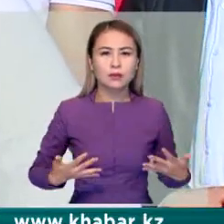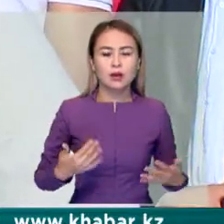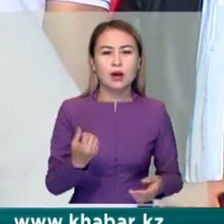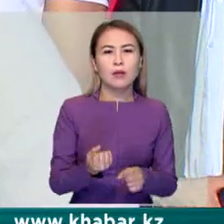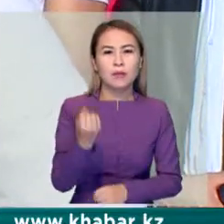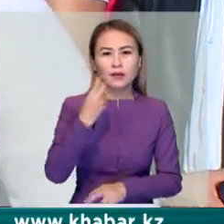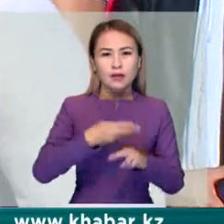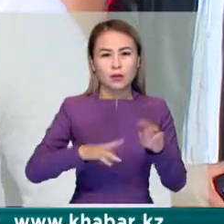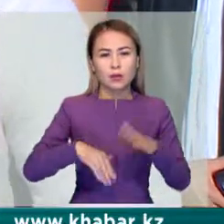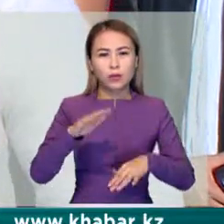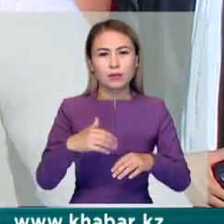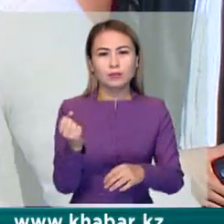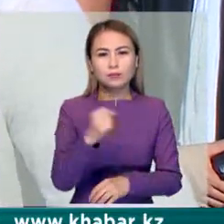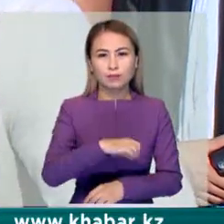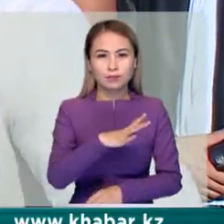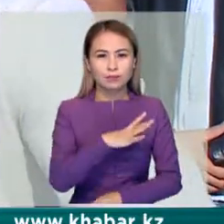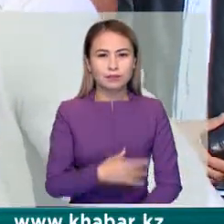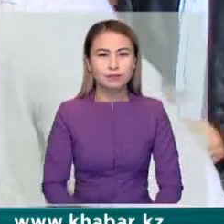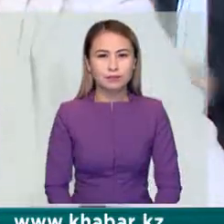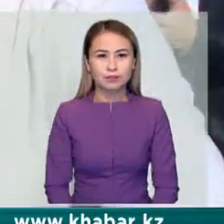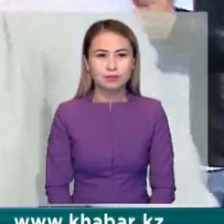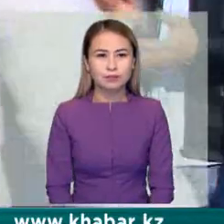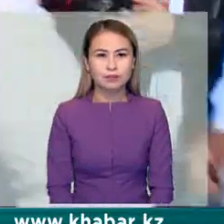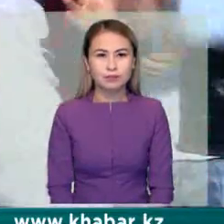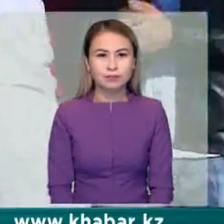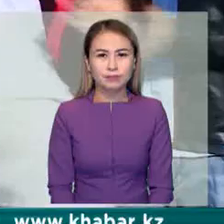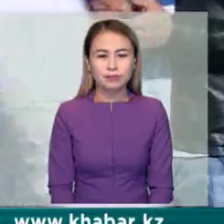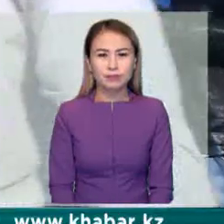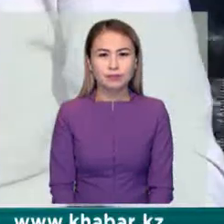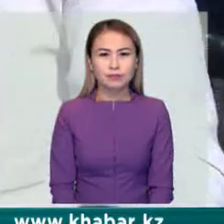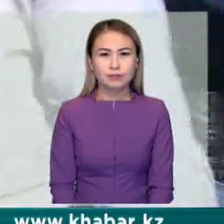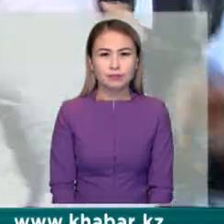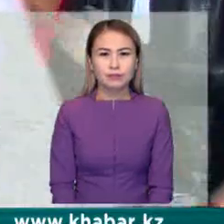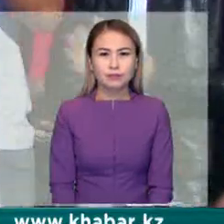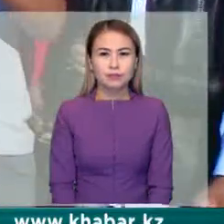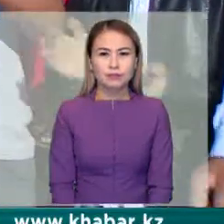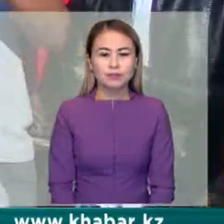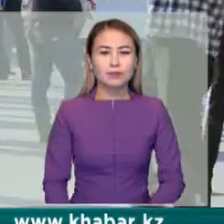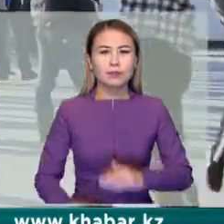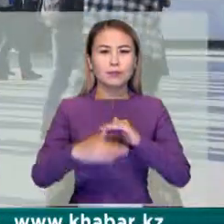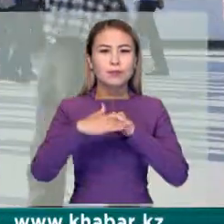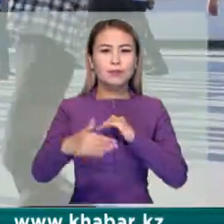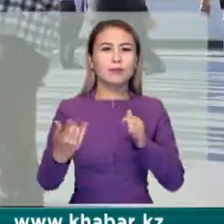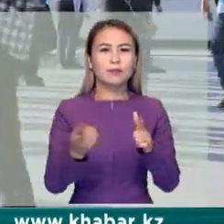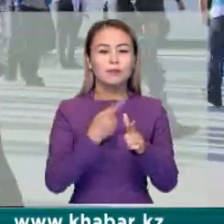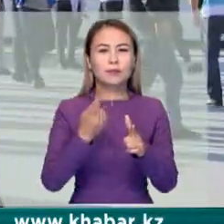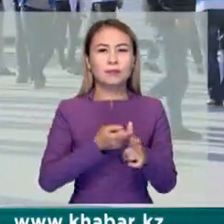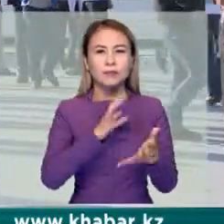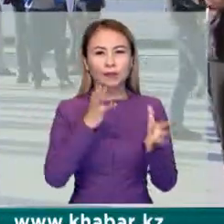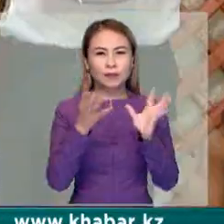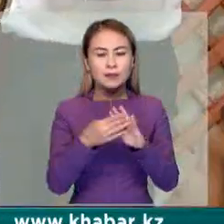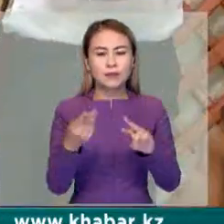қол күрес. Алла үйінің қосқанатына тігілген ақшанған киіз